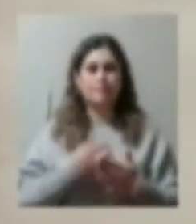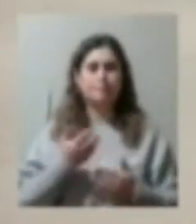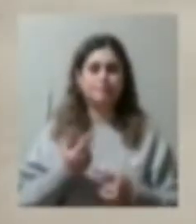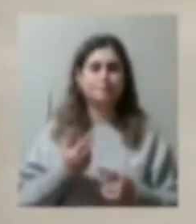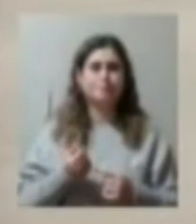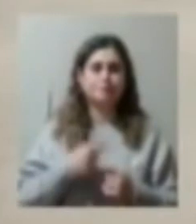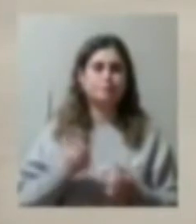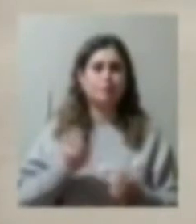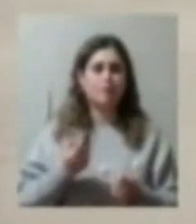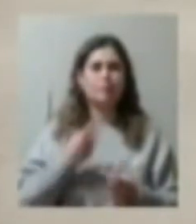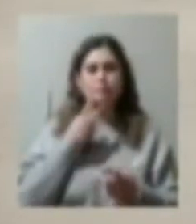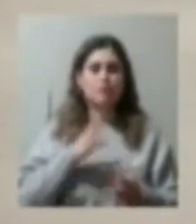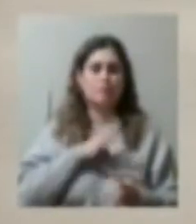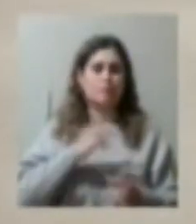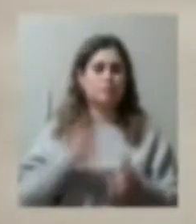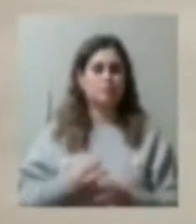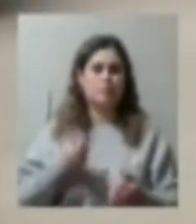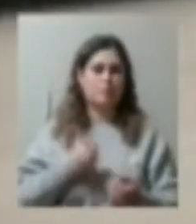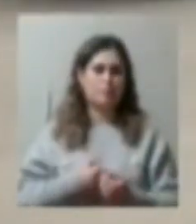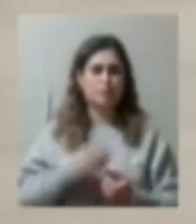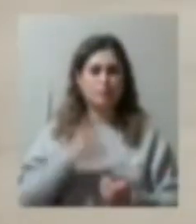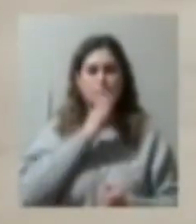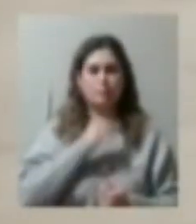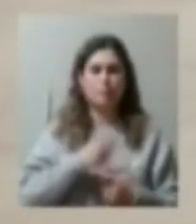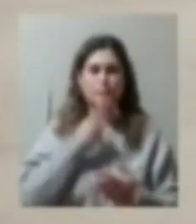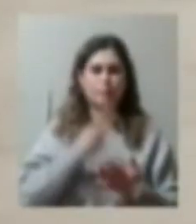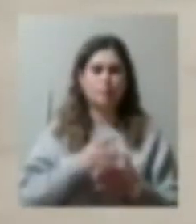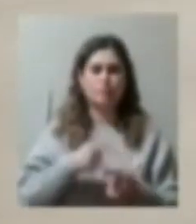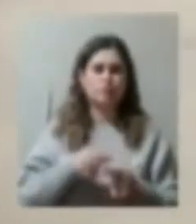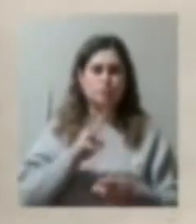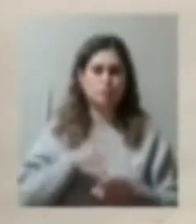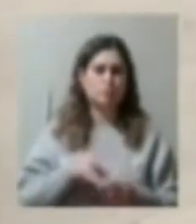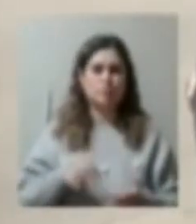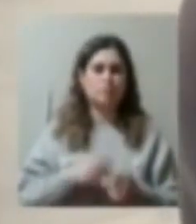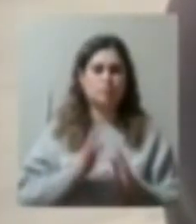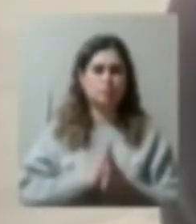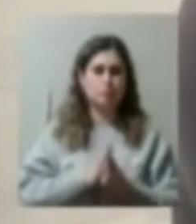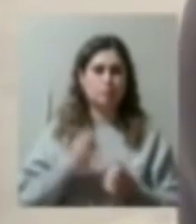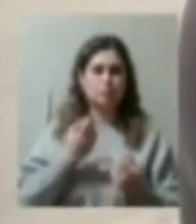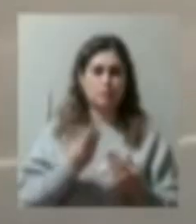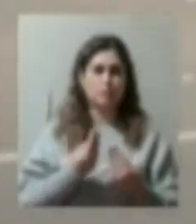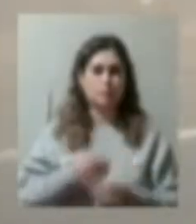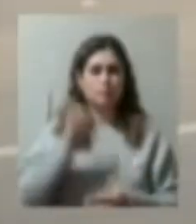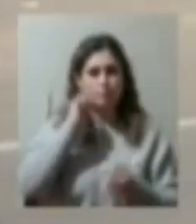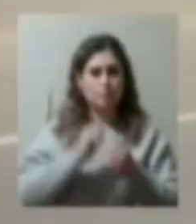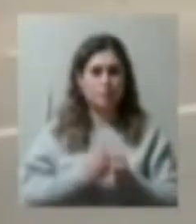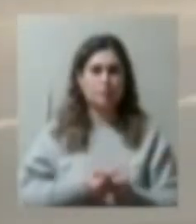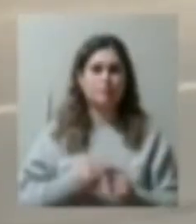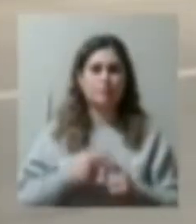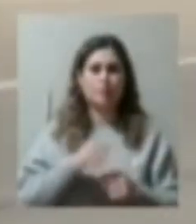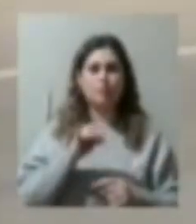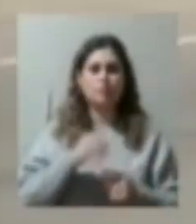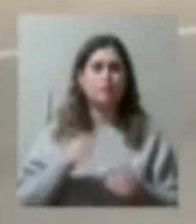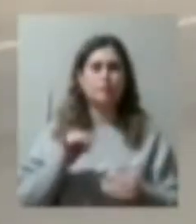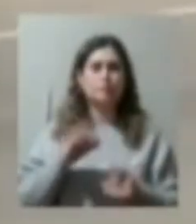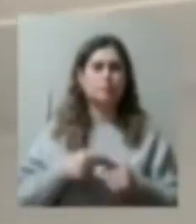створюєте аварійну ситуацію. Взагалі в нас передбачено за це штраф, не порушуйте, ми вам просто даємо таку пам'ять. Скоротити відстань